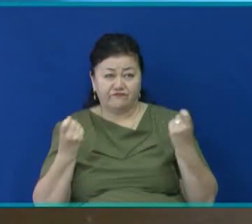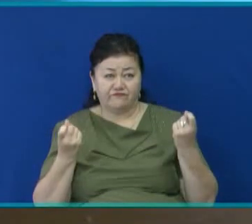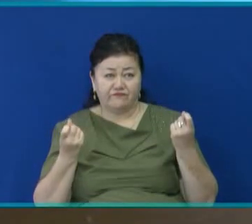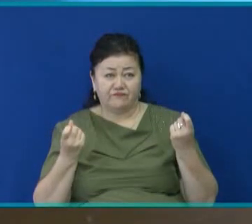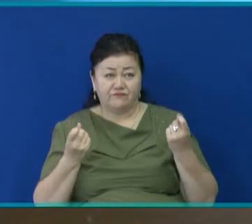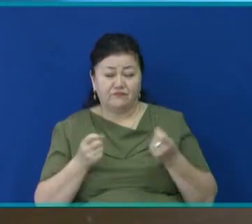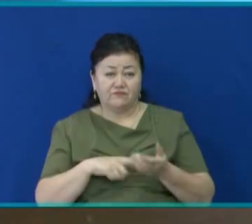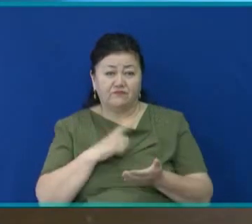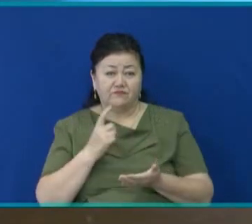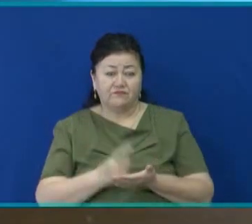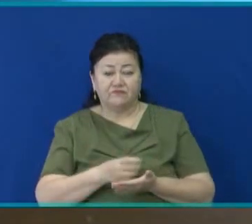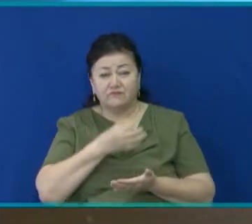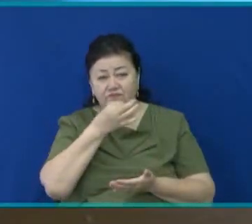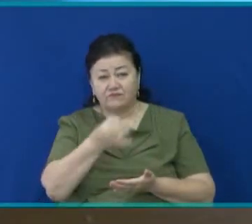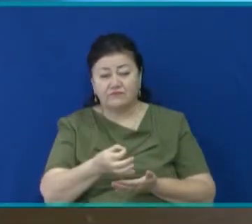предоплату